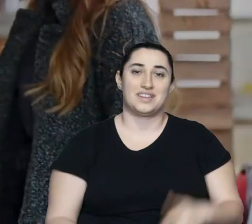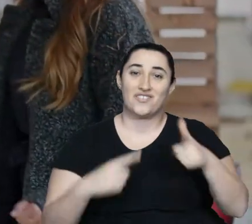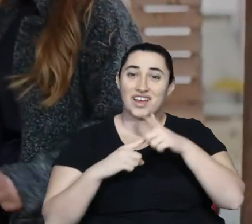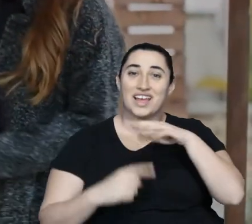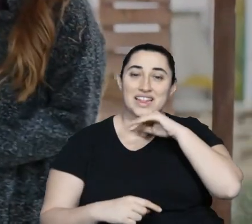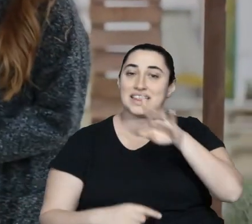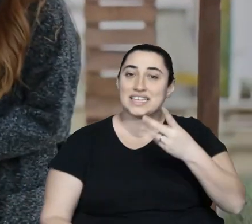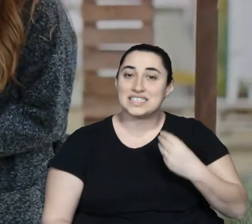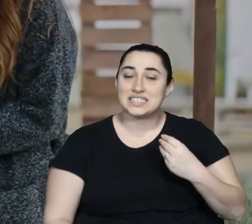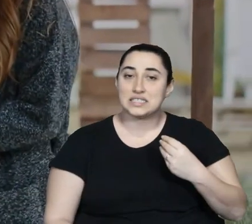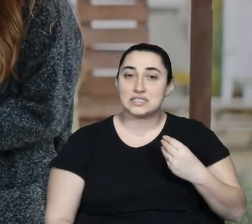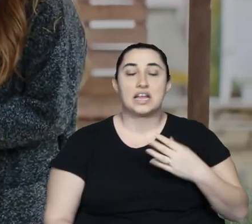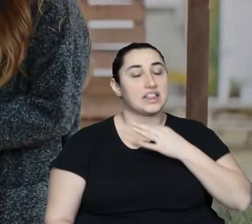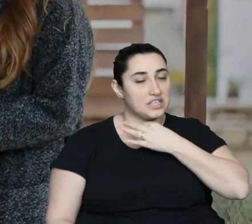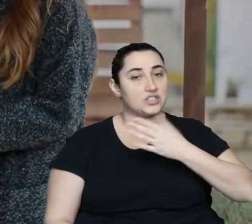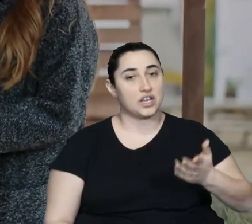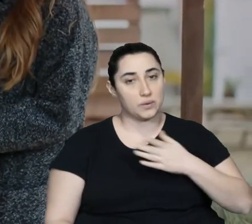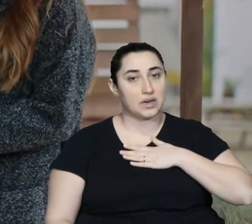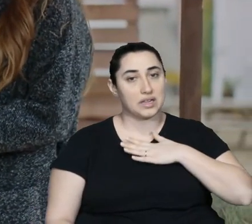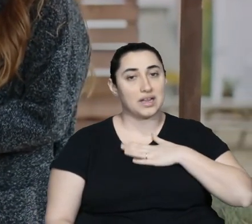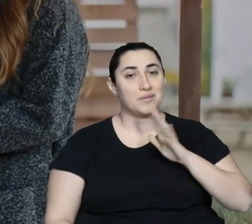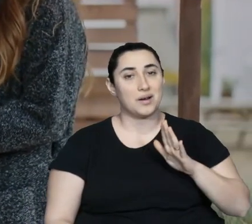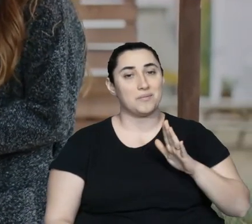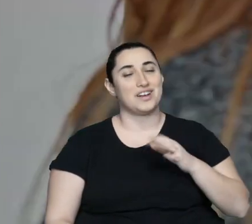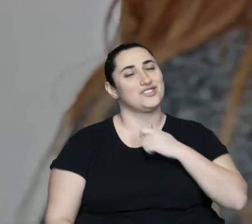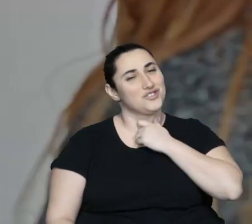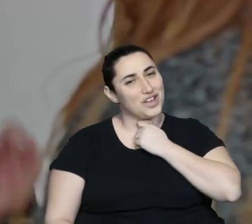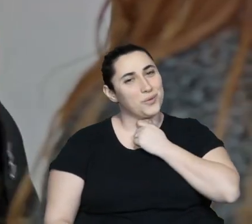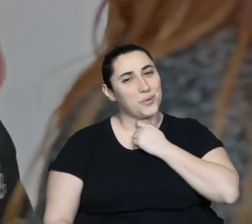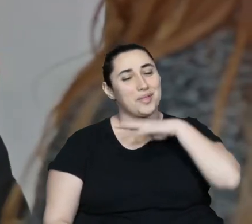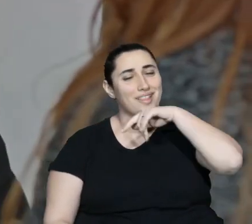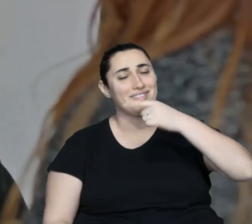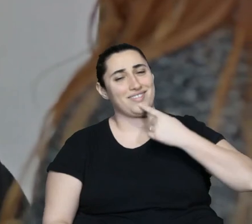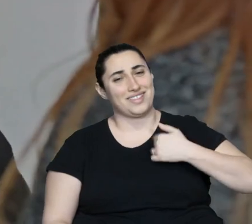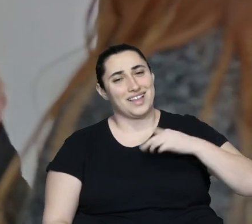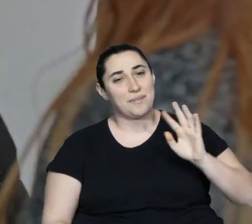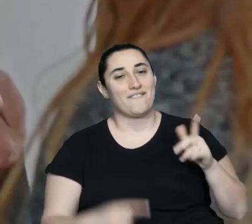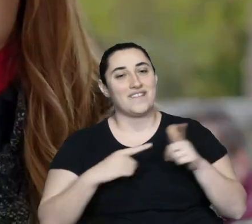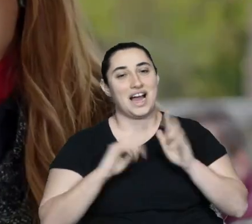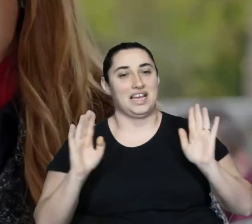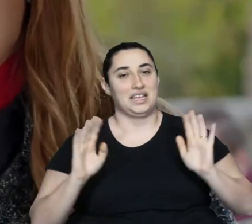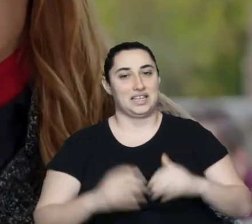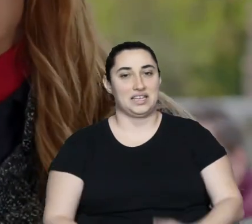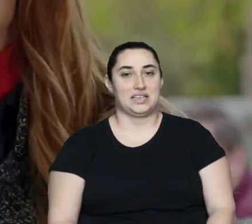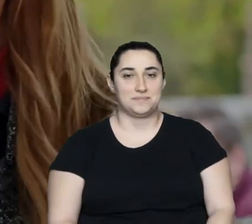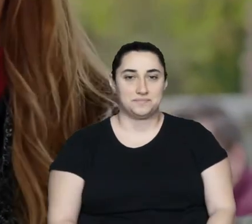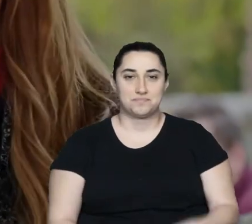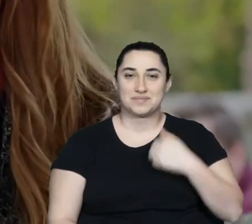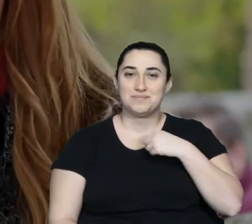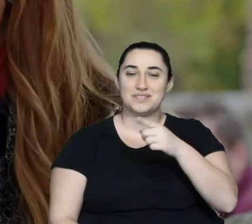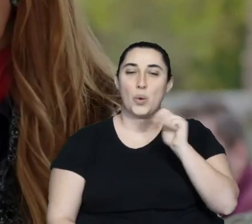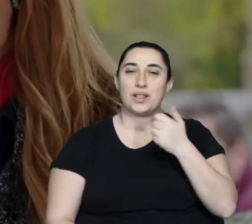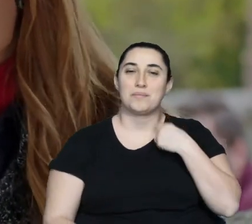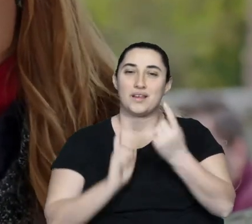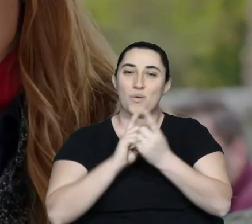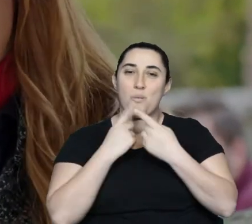dede, nasılsınız? Ha, teşekkür ederim. Yalnız rica ederim. Dede değil, Faik. Benim sizinle